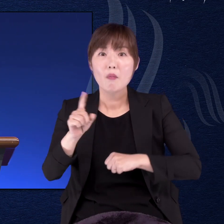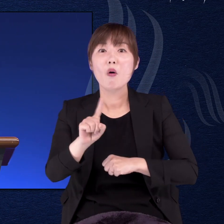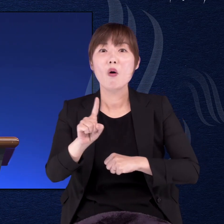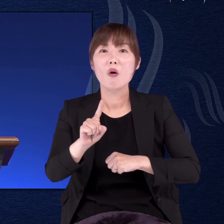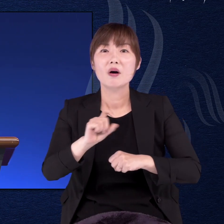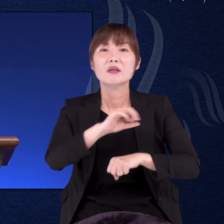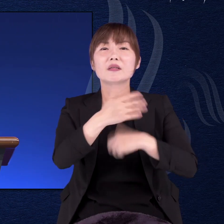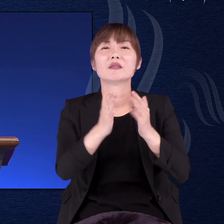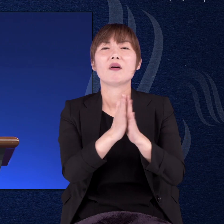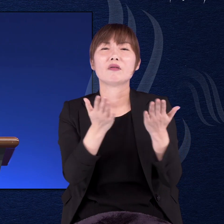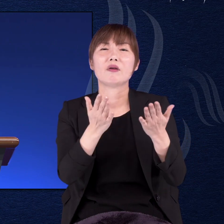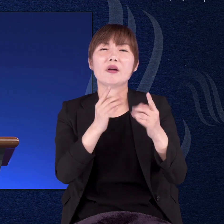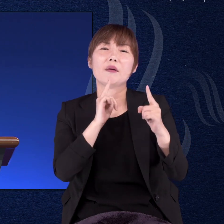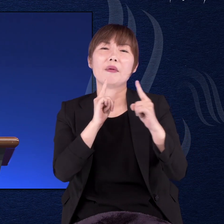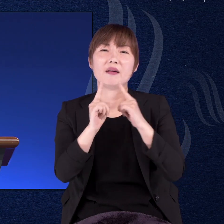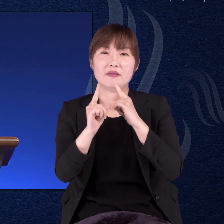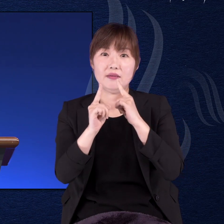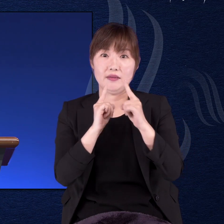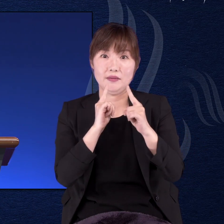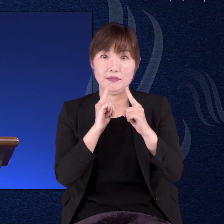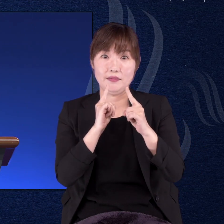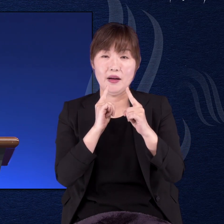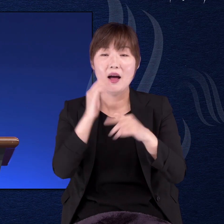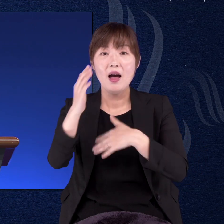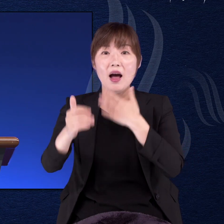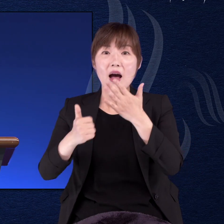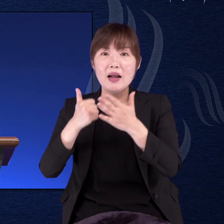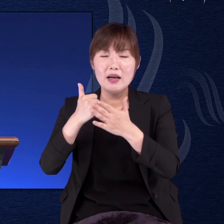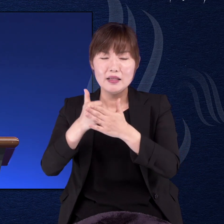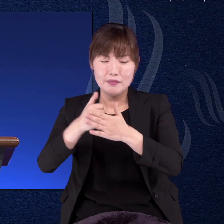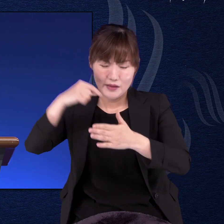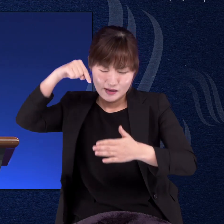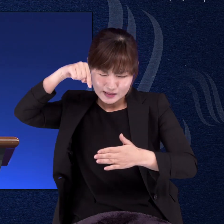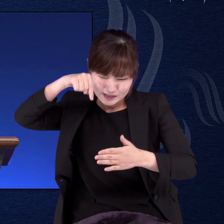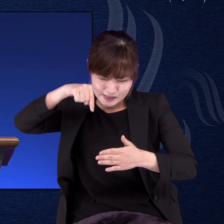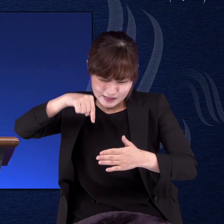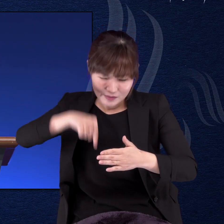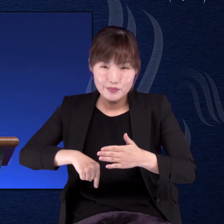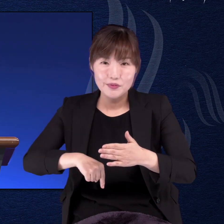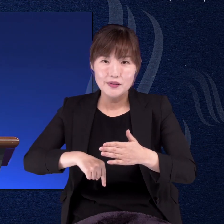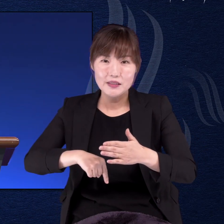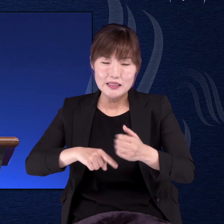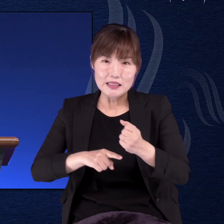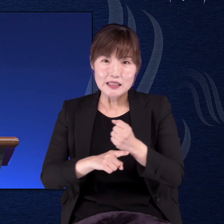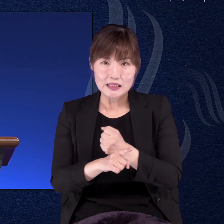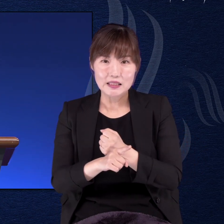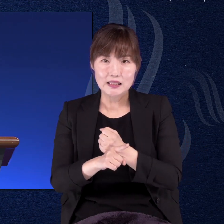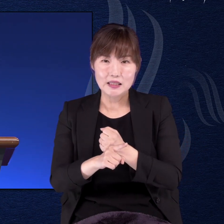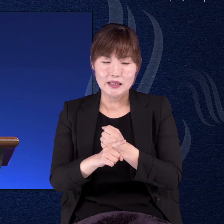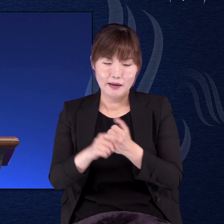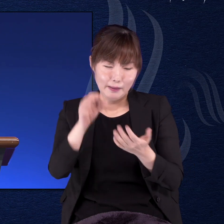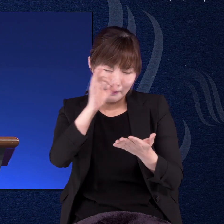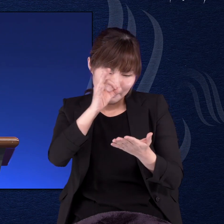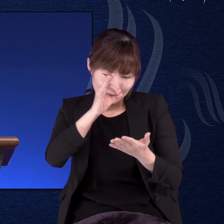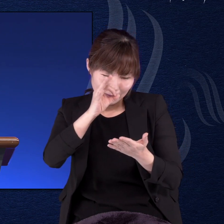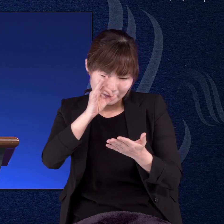말씀 속에 숨어있는 하나님의 그 깊은 뜻들을 찾아내는 거, 말씀을 공부해야 한다고